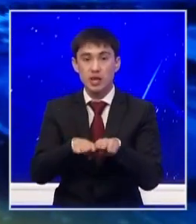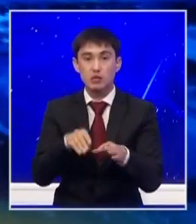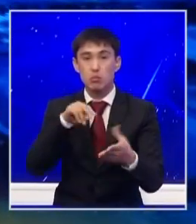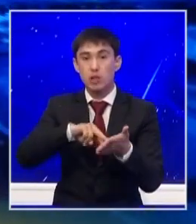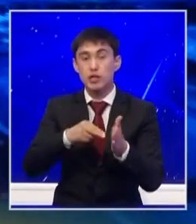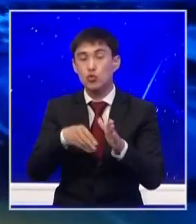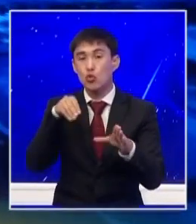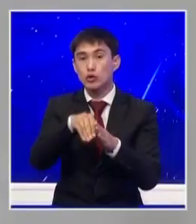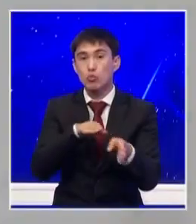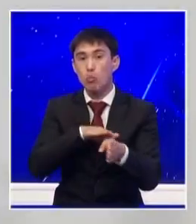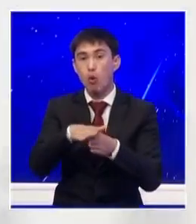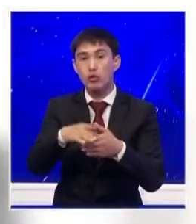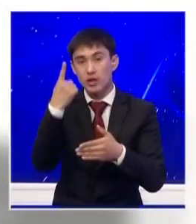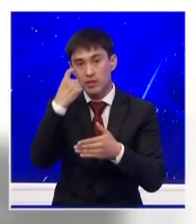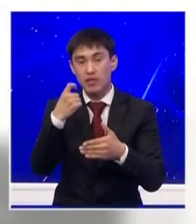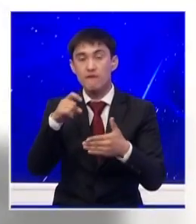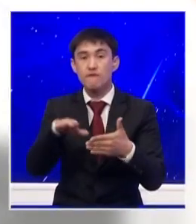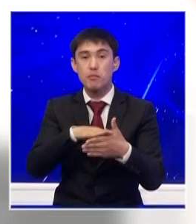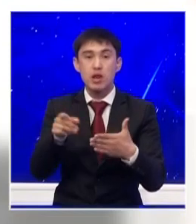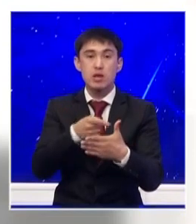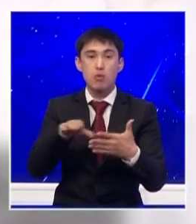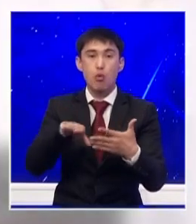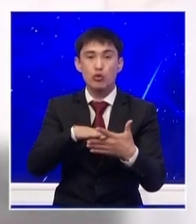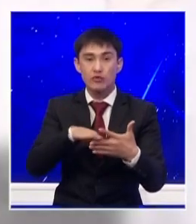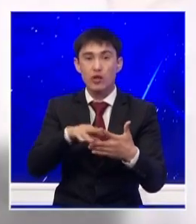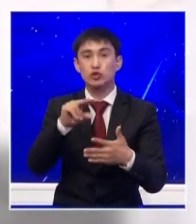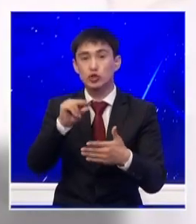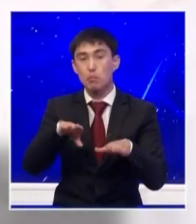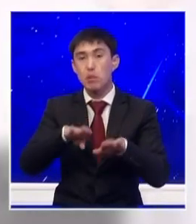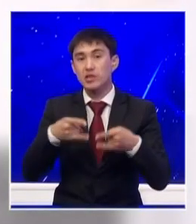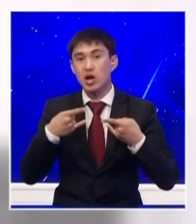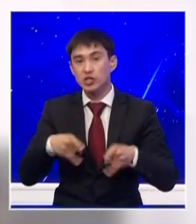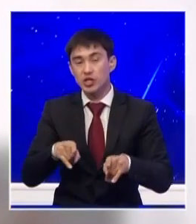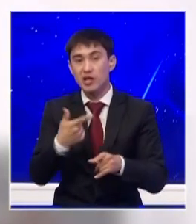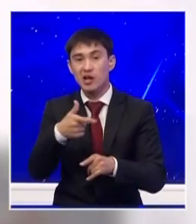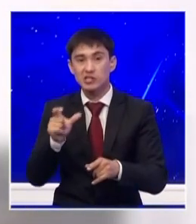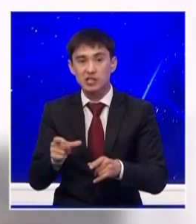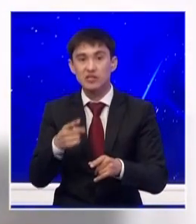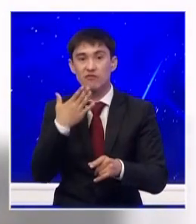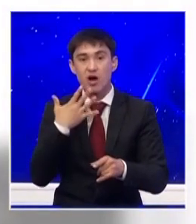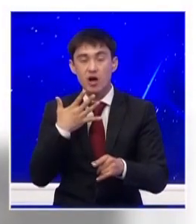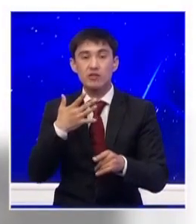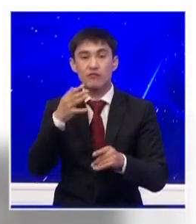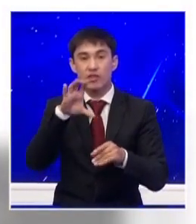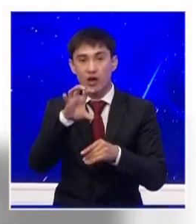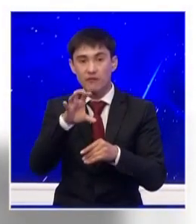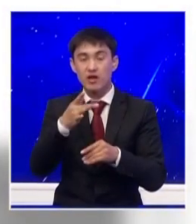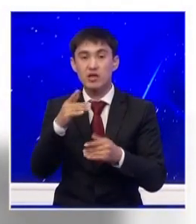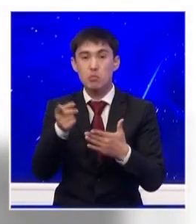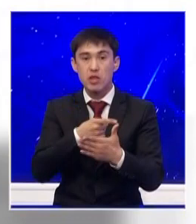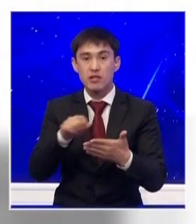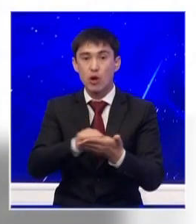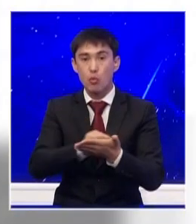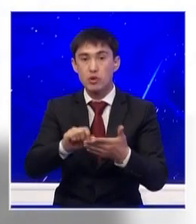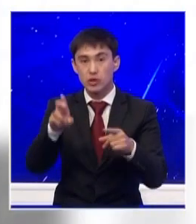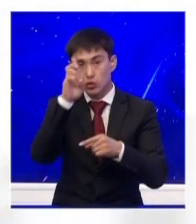в них планирует указывать полные данные фамилию имя отчество дату и место рождения гражданства фотографию наименование выдавшего